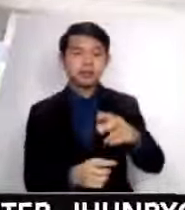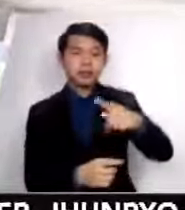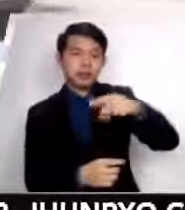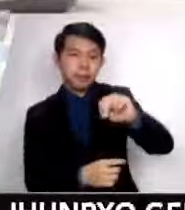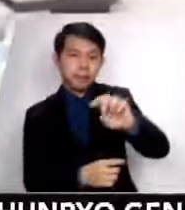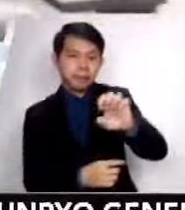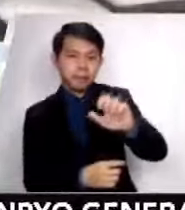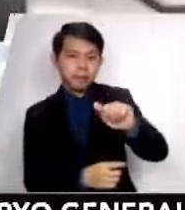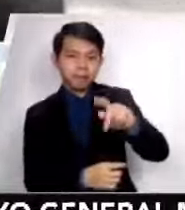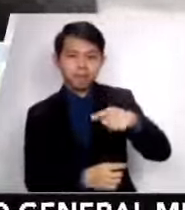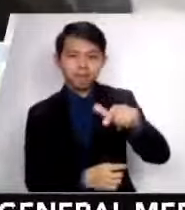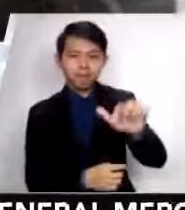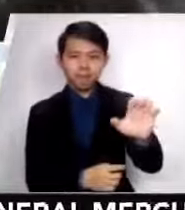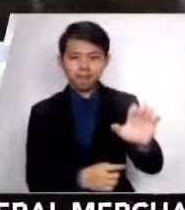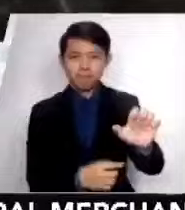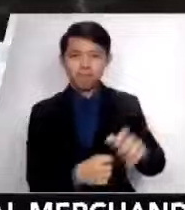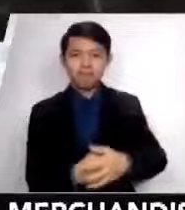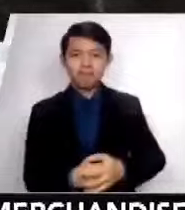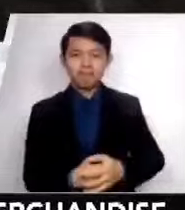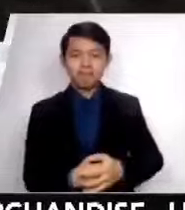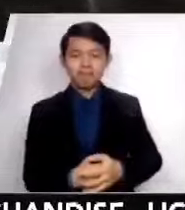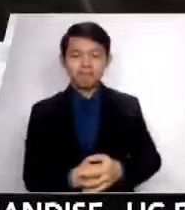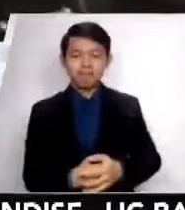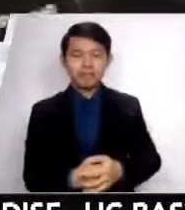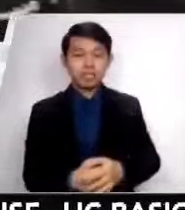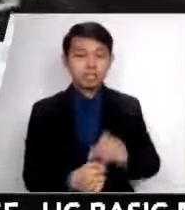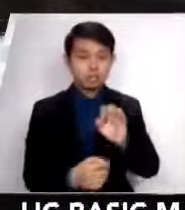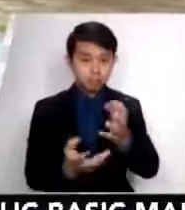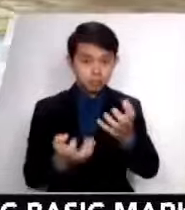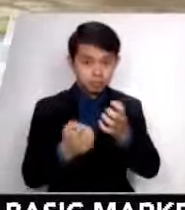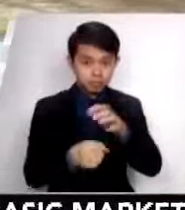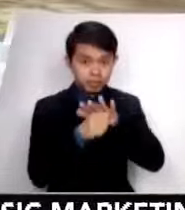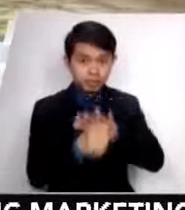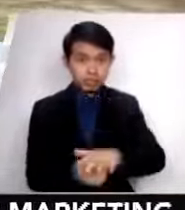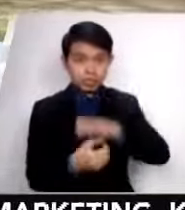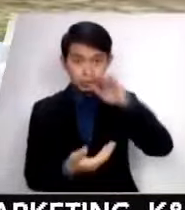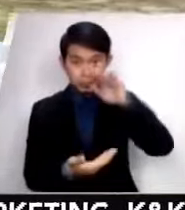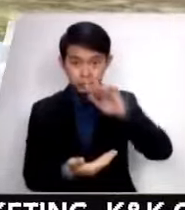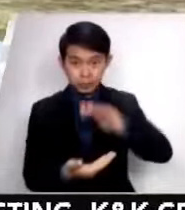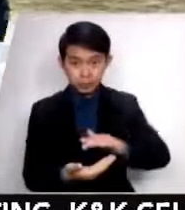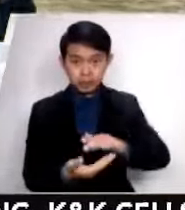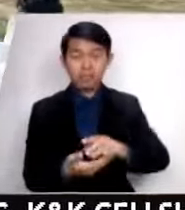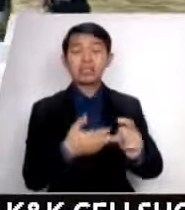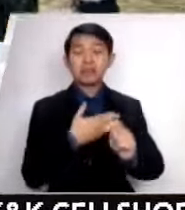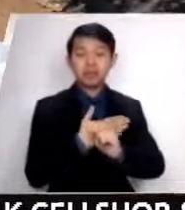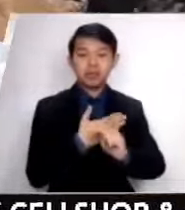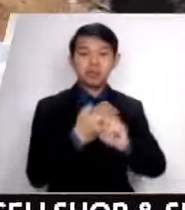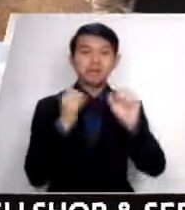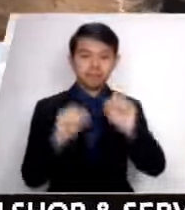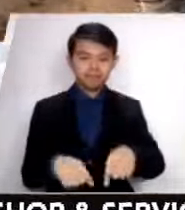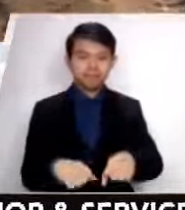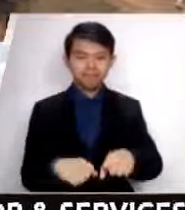Kaya sa mga gusto raw magtanggal ng stress, kahit panandalian lang, tara din na sa Bukidnon.